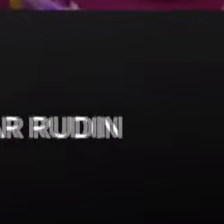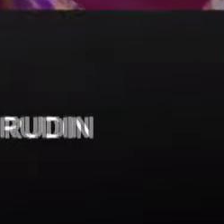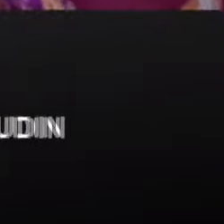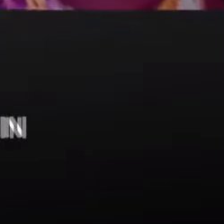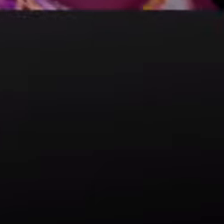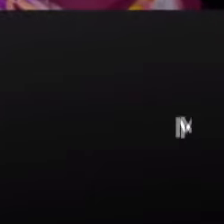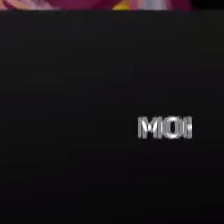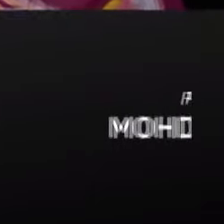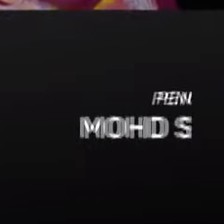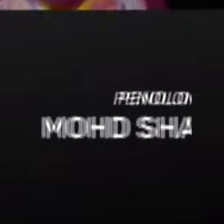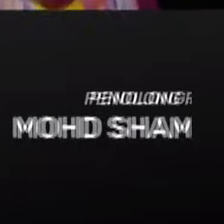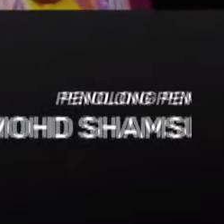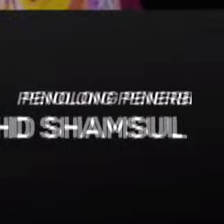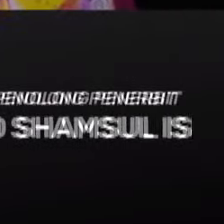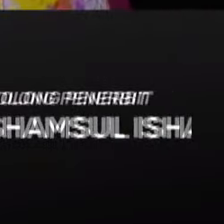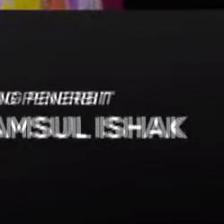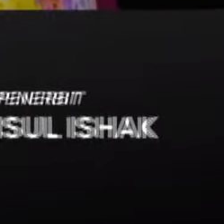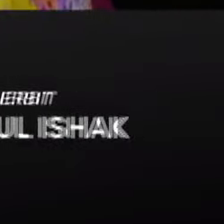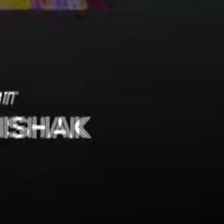hai hai